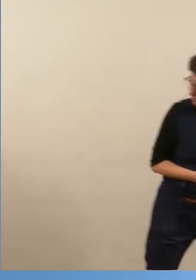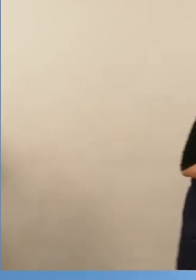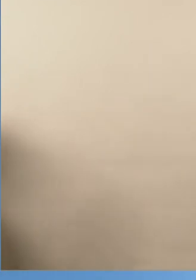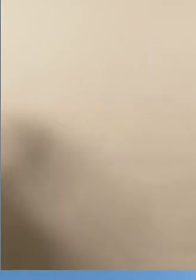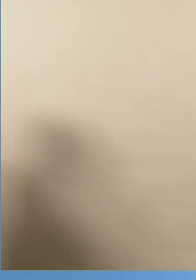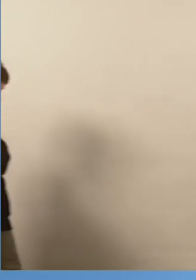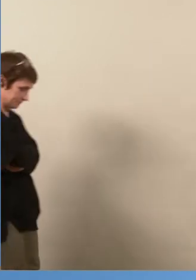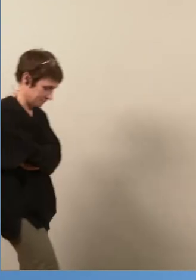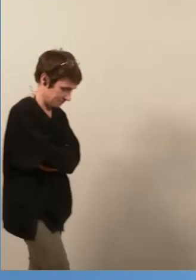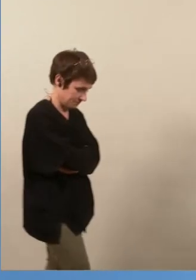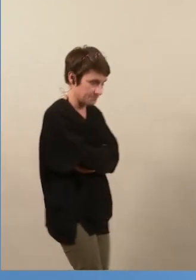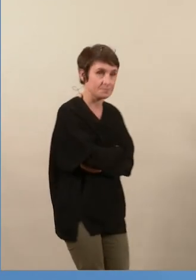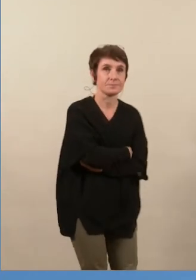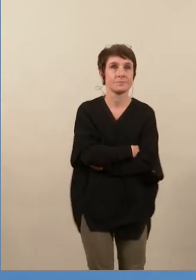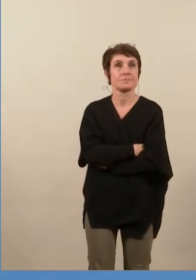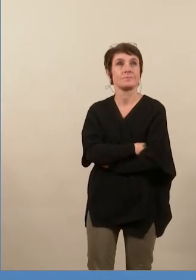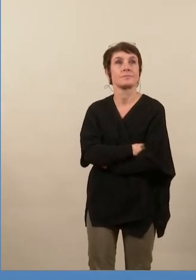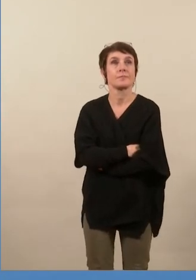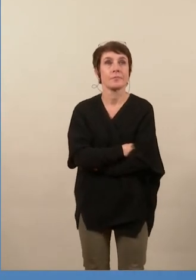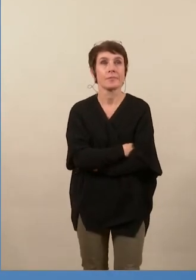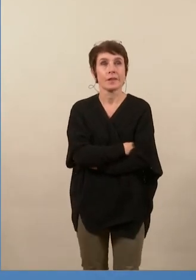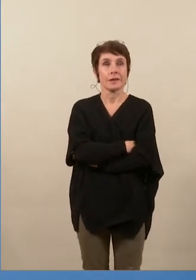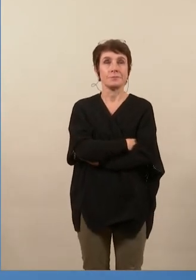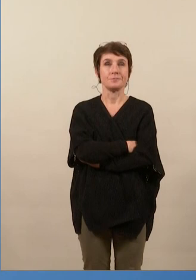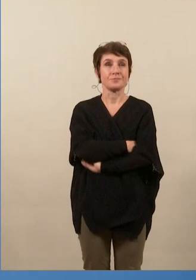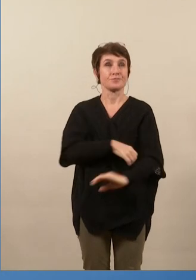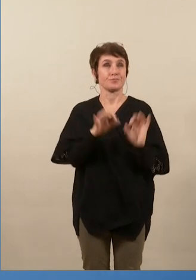amendement exactement